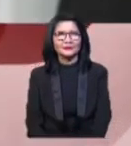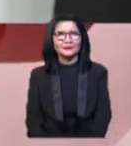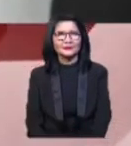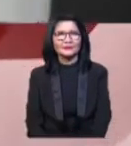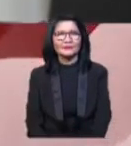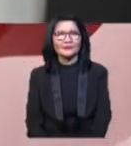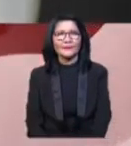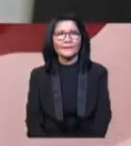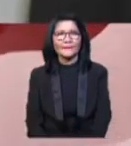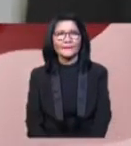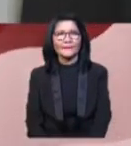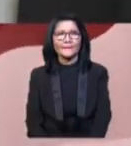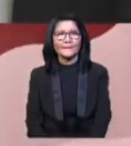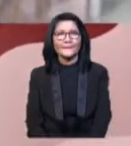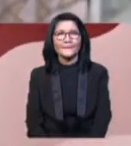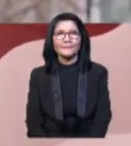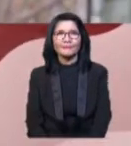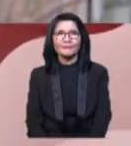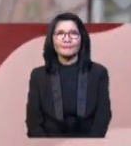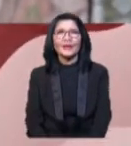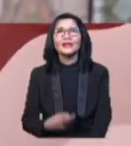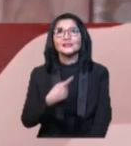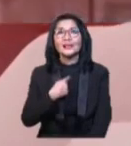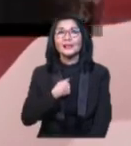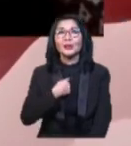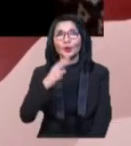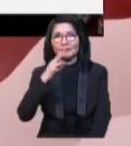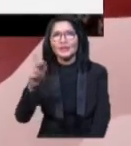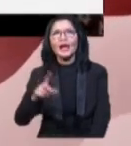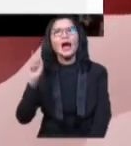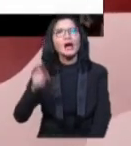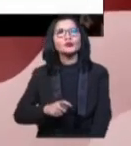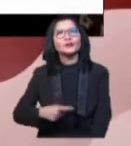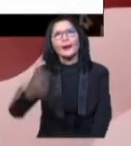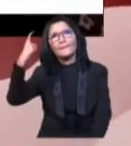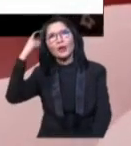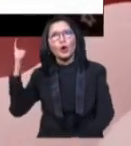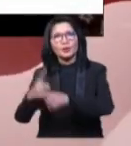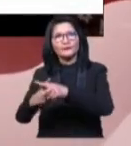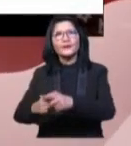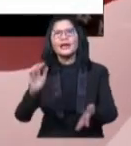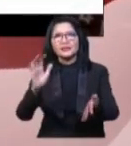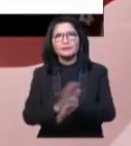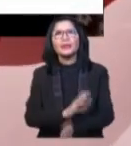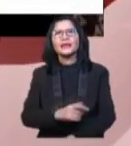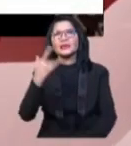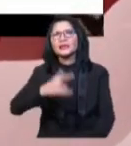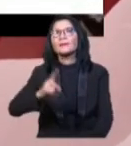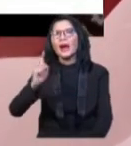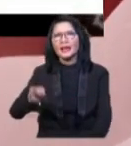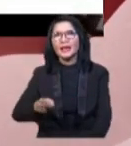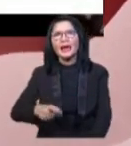sih. Ya benar banget Mbak Christine, saya juga percaya kita harus tetap optimis, peluang akan selalu ada, tapi bagaimana